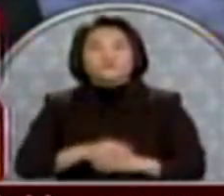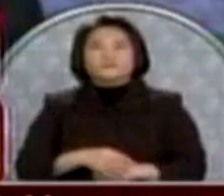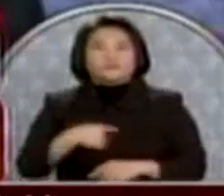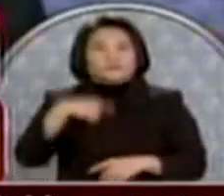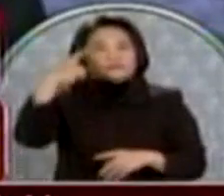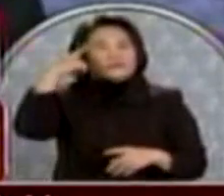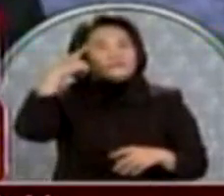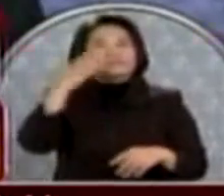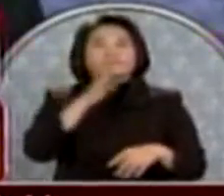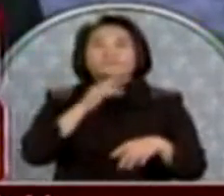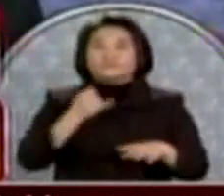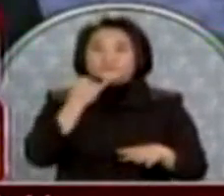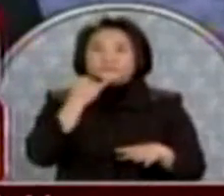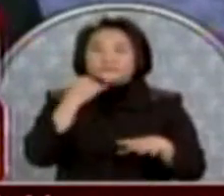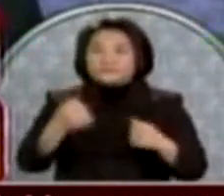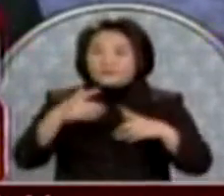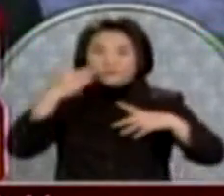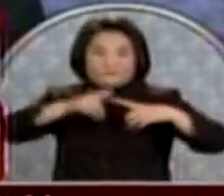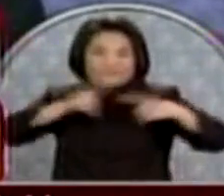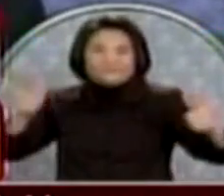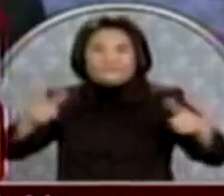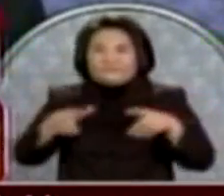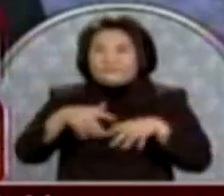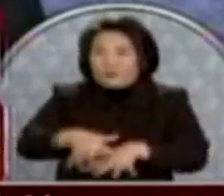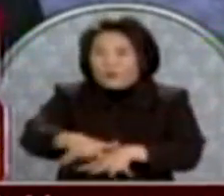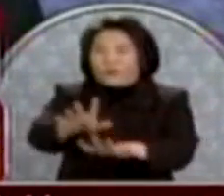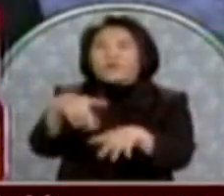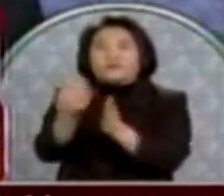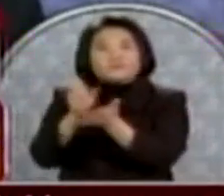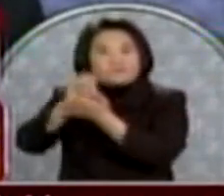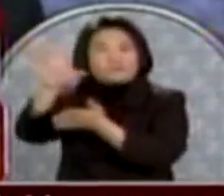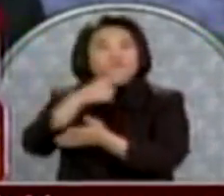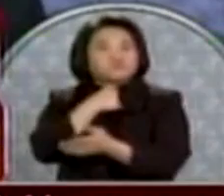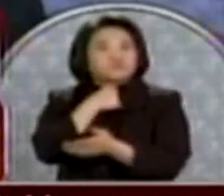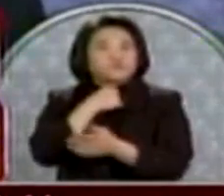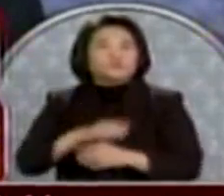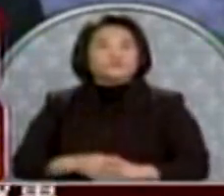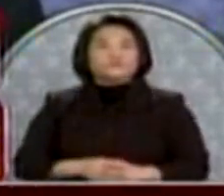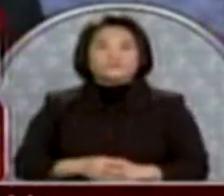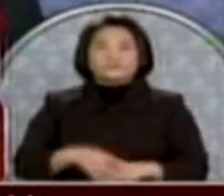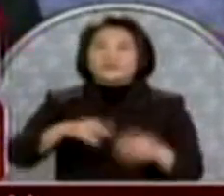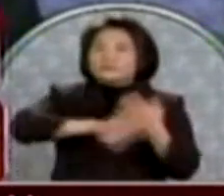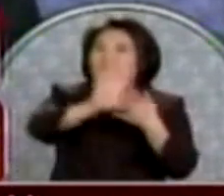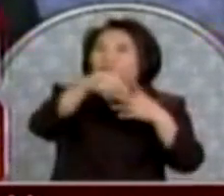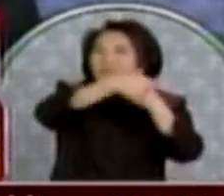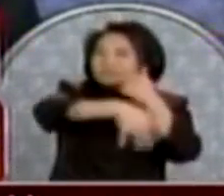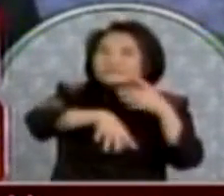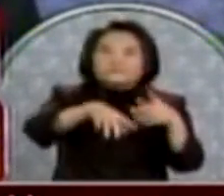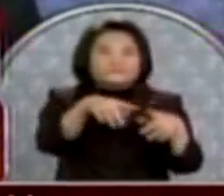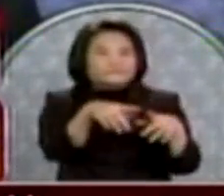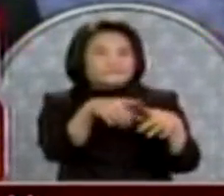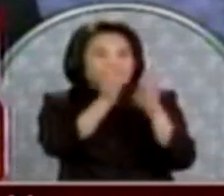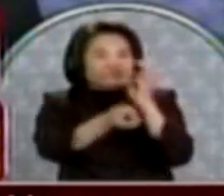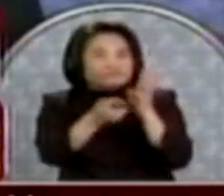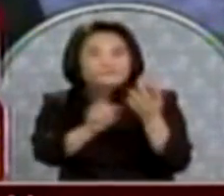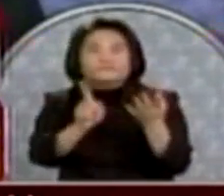是呢，我主张就是对于大型的这个集会应该采报备制，但是呢，其他的很多的细节